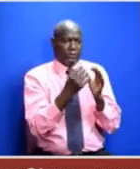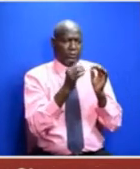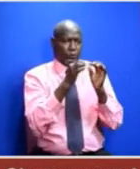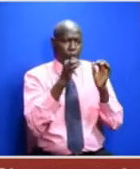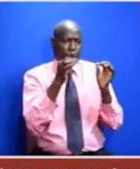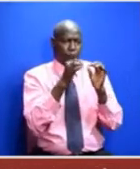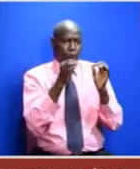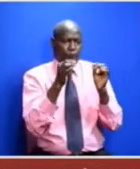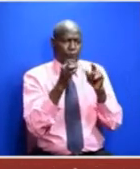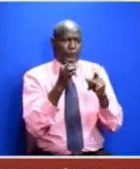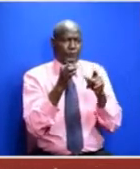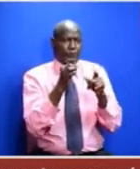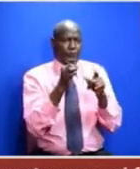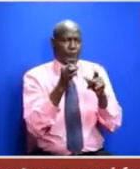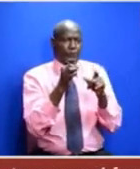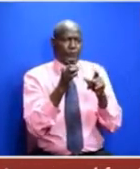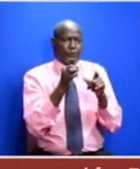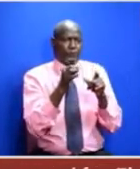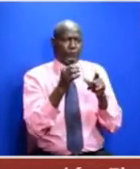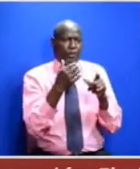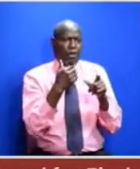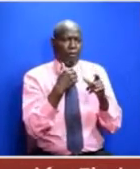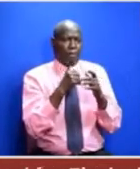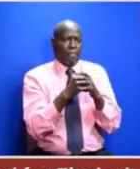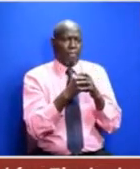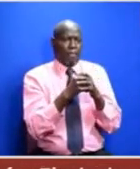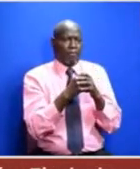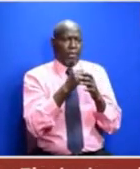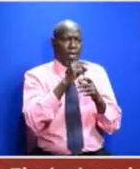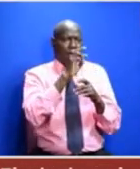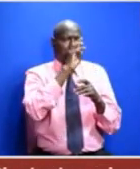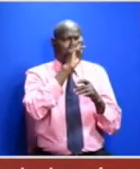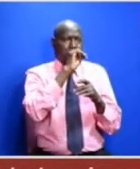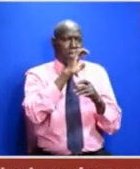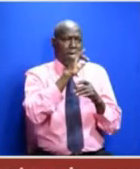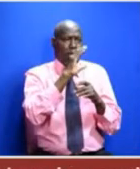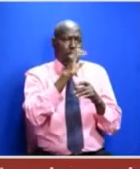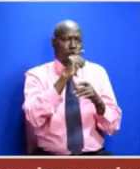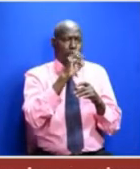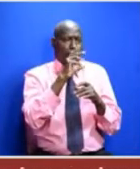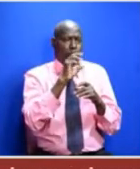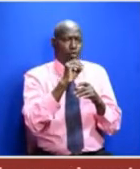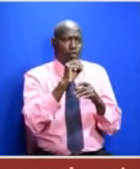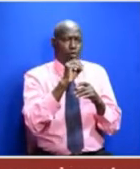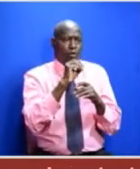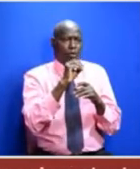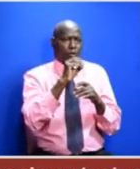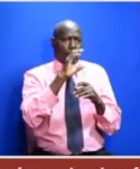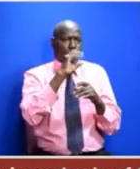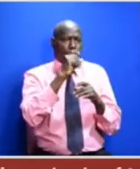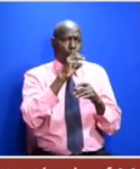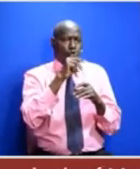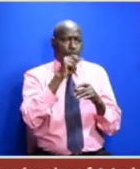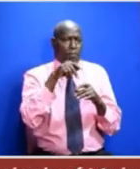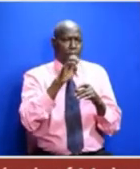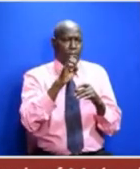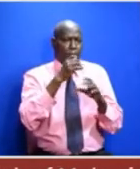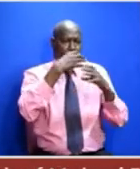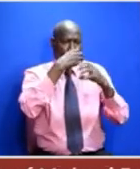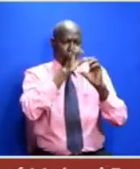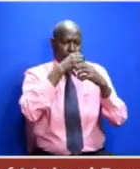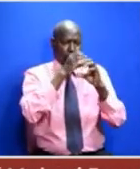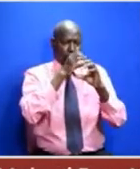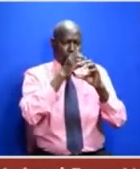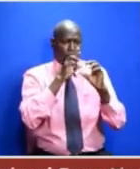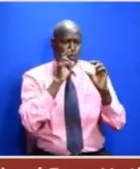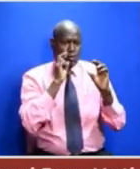hisi nyuzi. Na tukiweka katika mashine inaitwa microscope, hii nyuzi inakuwa iko na pipe ndani, ama